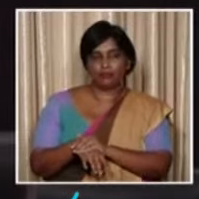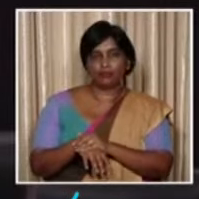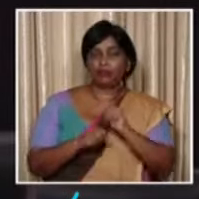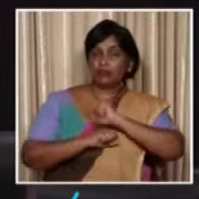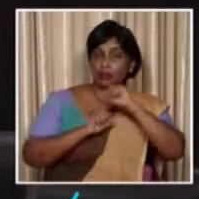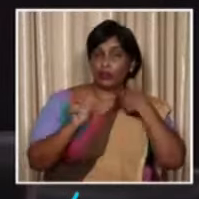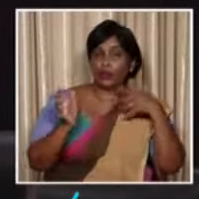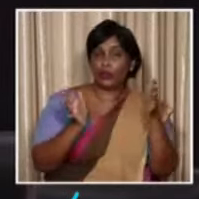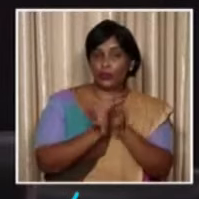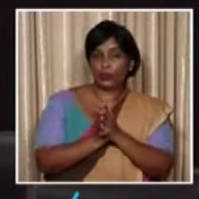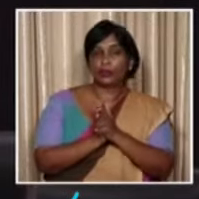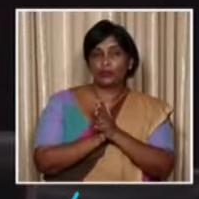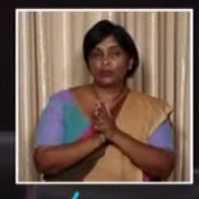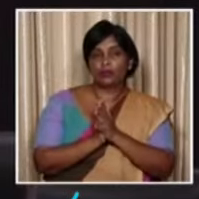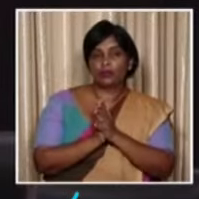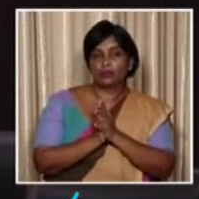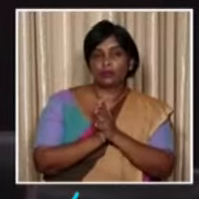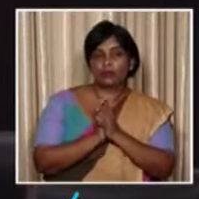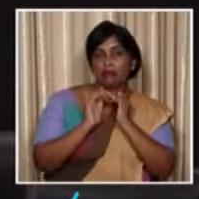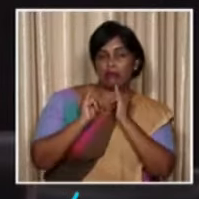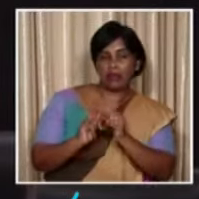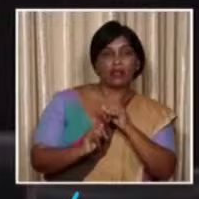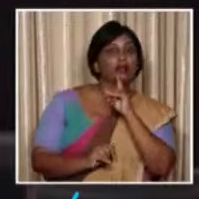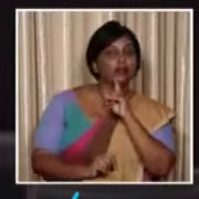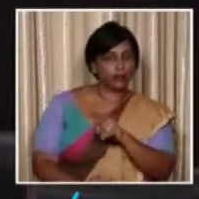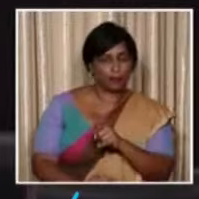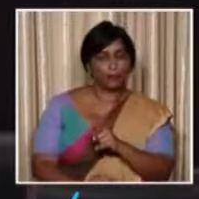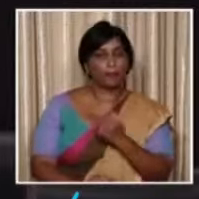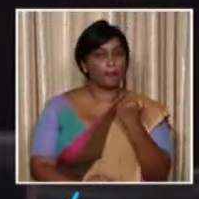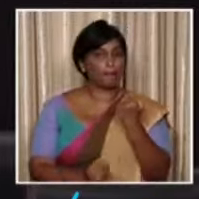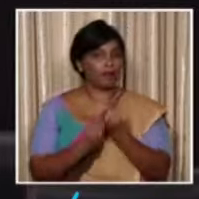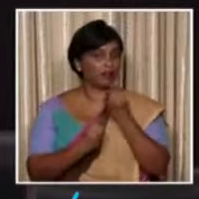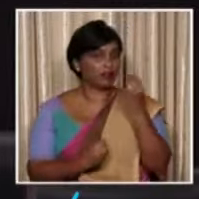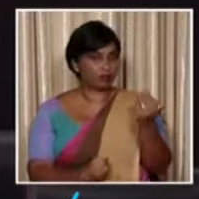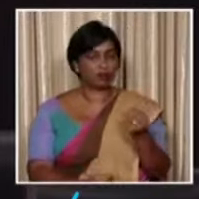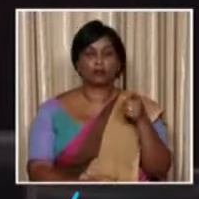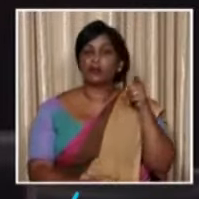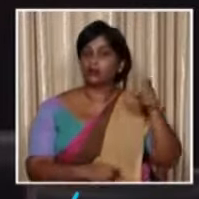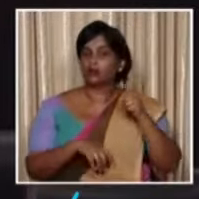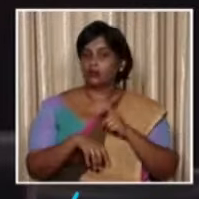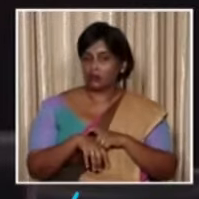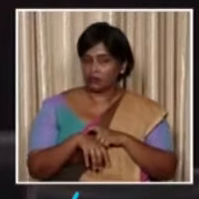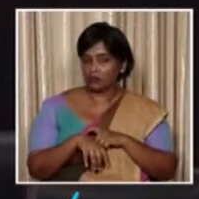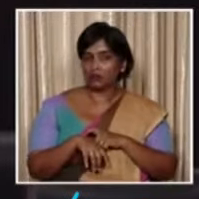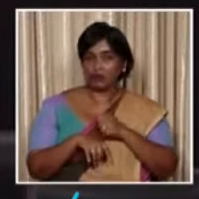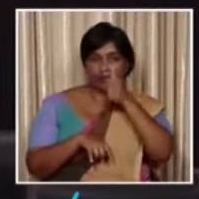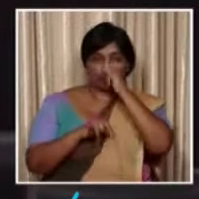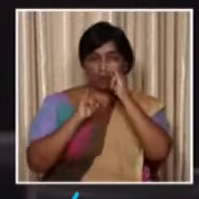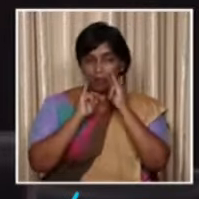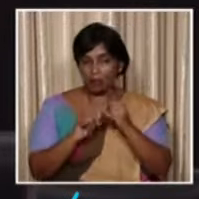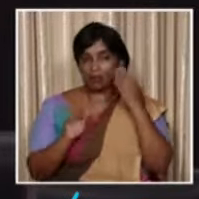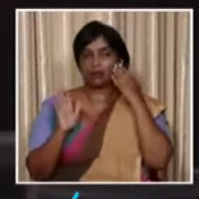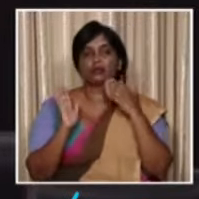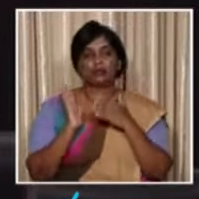අරගලෙත් එක්ක දූෂණය කියලා නේ එතුමාට ආවේ බලේ අන්න ඒ වෙලාවේ දූෂණය